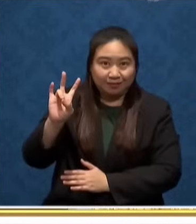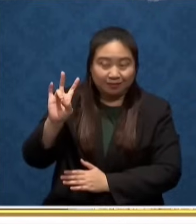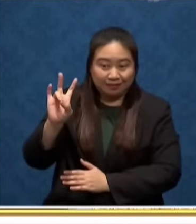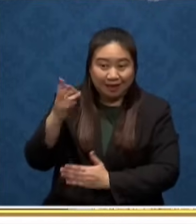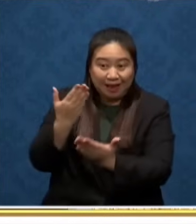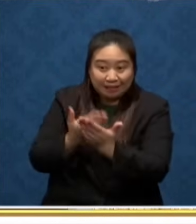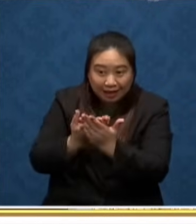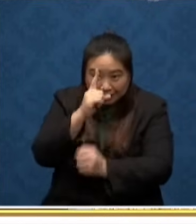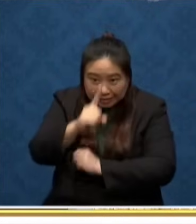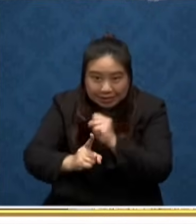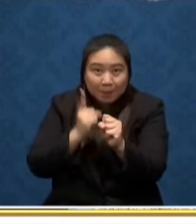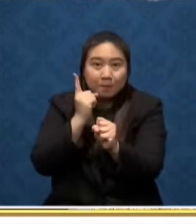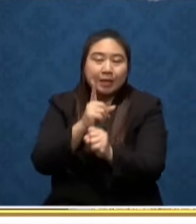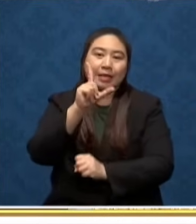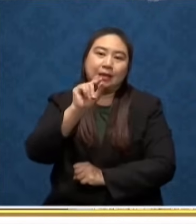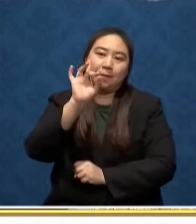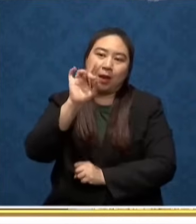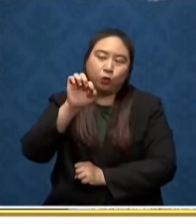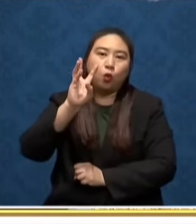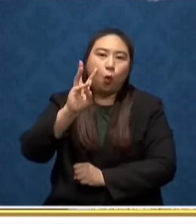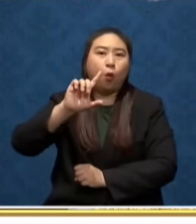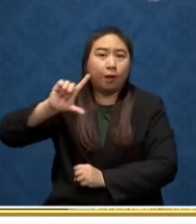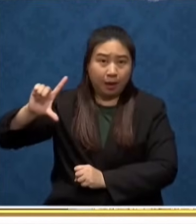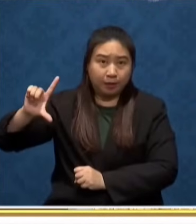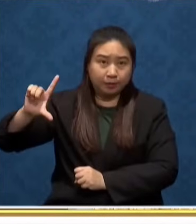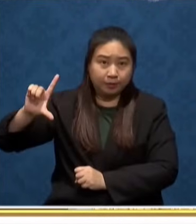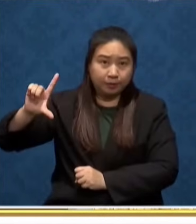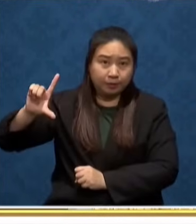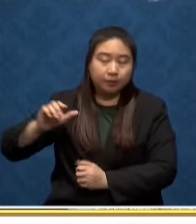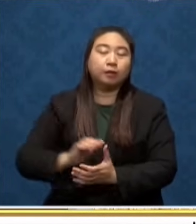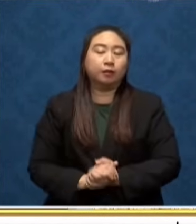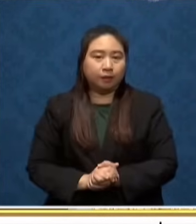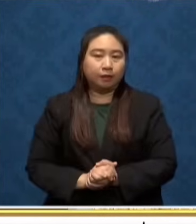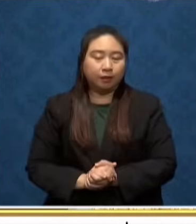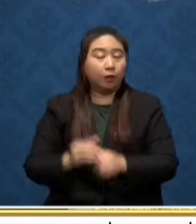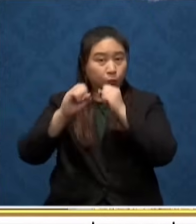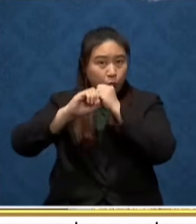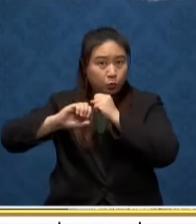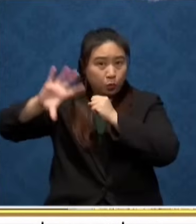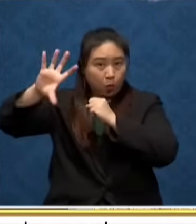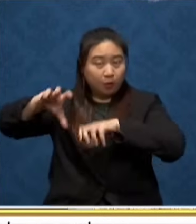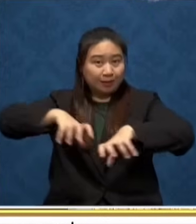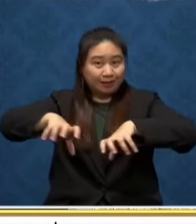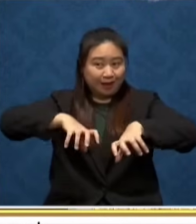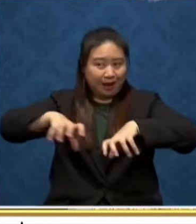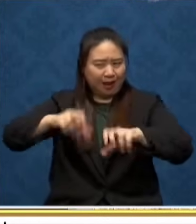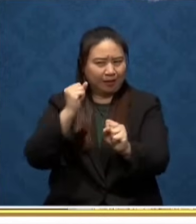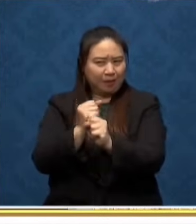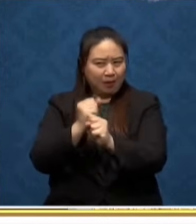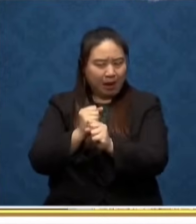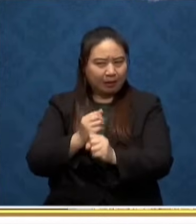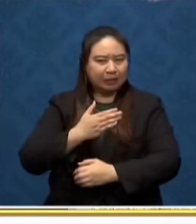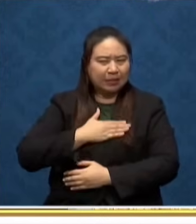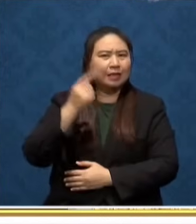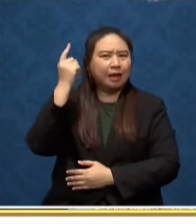เทศปีละ 28.6 ล้านบาทการบริหารงานของกสทช.เนี่ยทำให้ดิฉันคิดว่